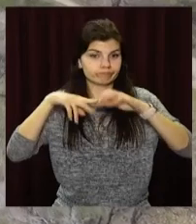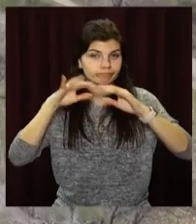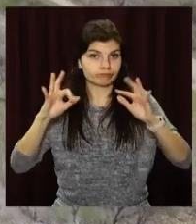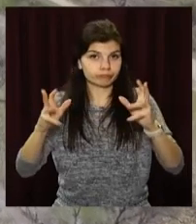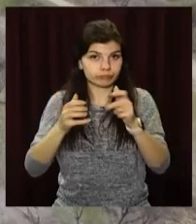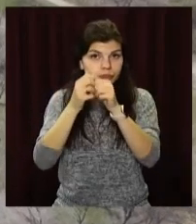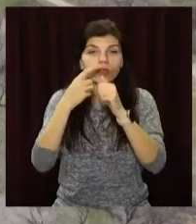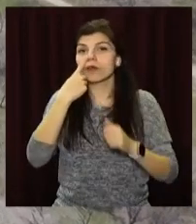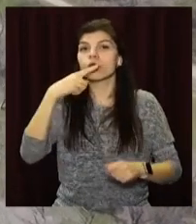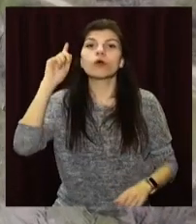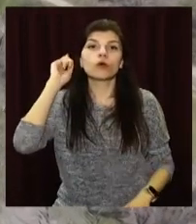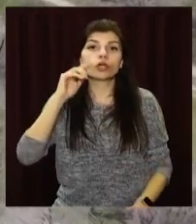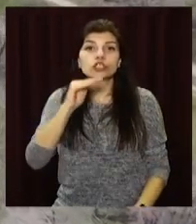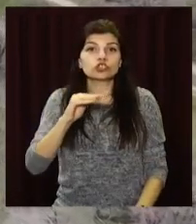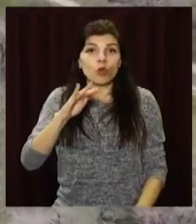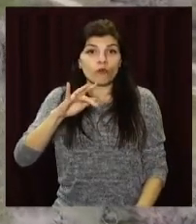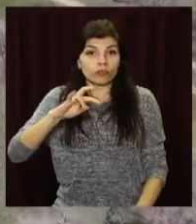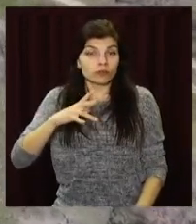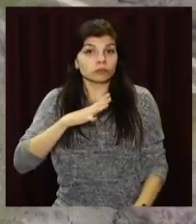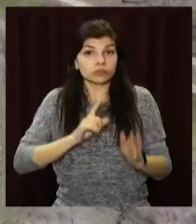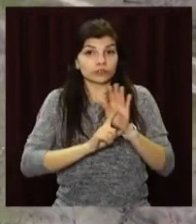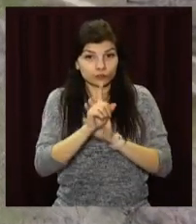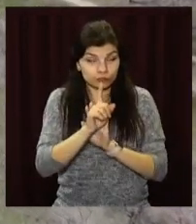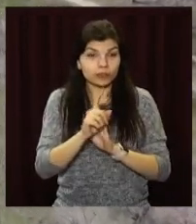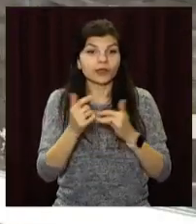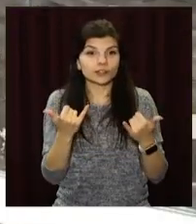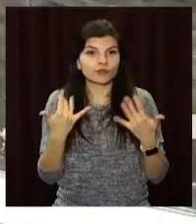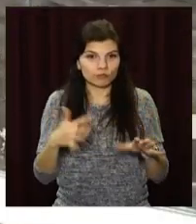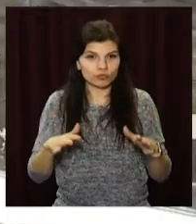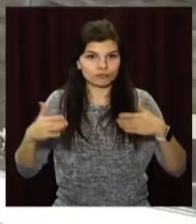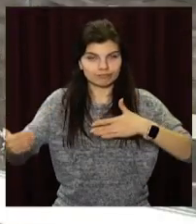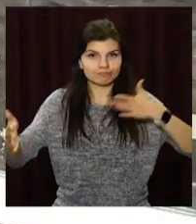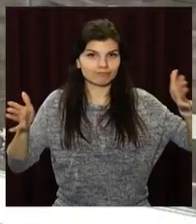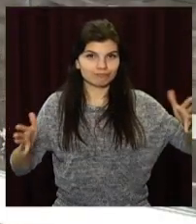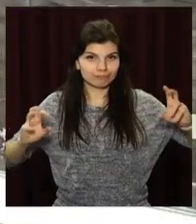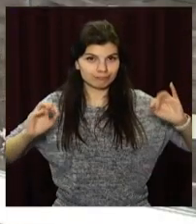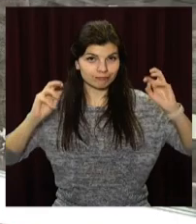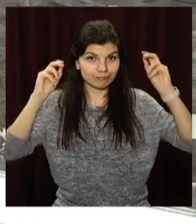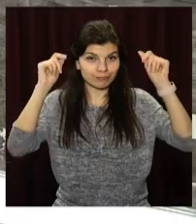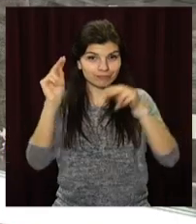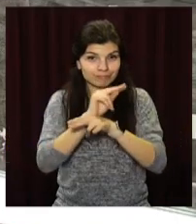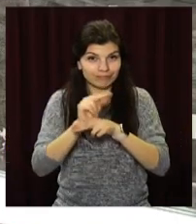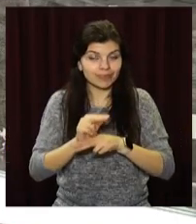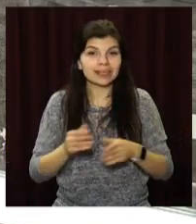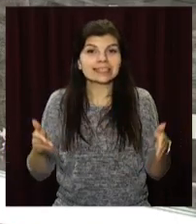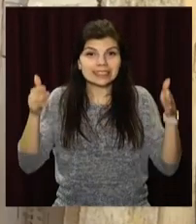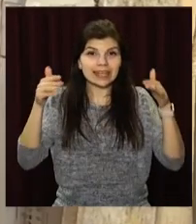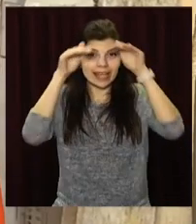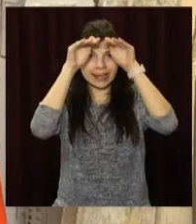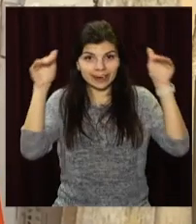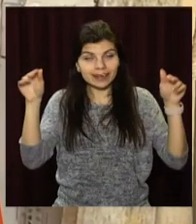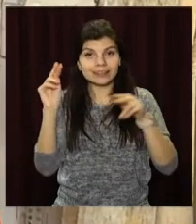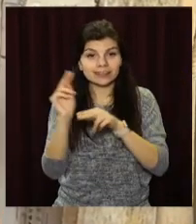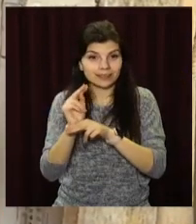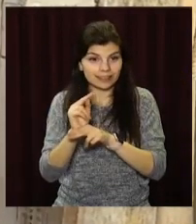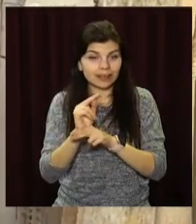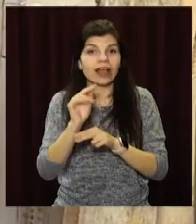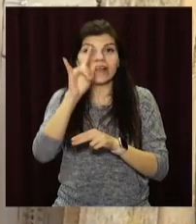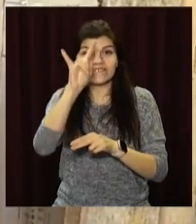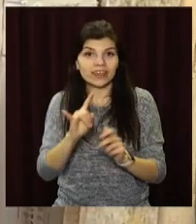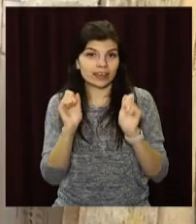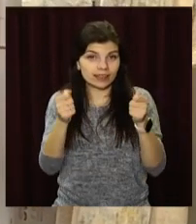коштом торік у жовтні. На сьогодні будівельники вже звели коробку майбутнього медзакладу, утеплили стіни та дах, а також встановили